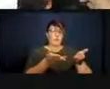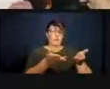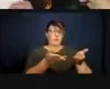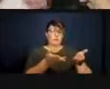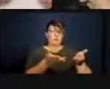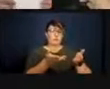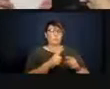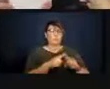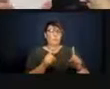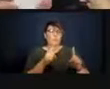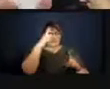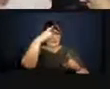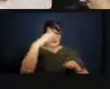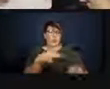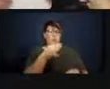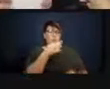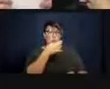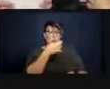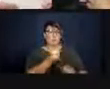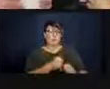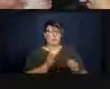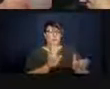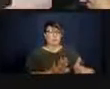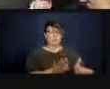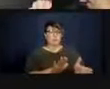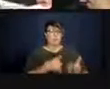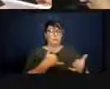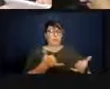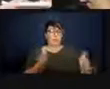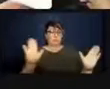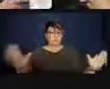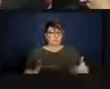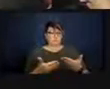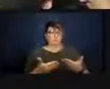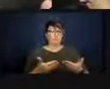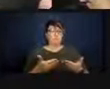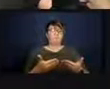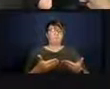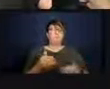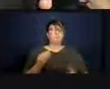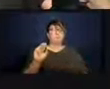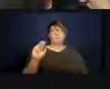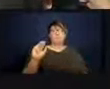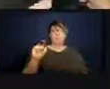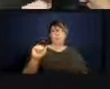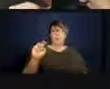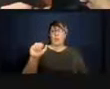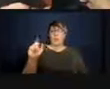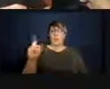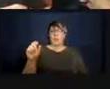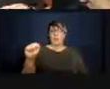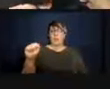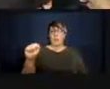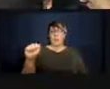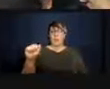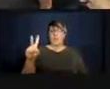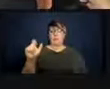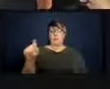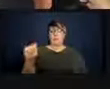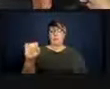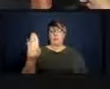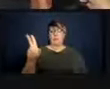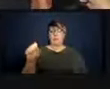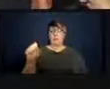وهنالك أيضا بعض من التوصيات التي أود أن أستردها لكم. فإذا مرة مجددة من نبوش الكلمة لك، تفضلي.